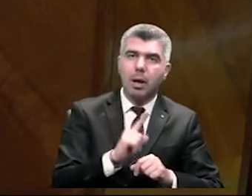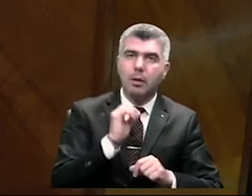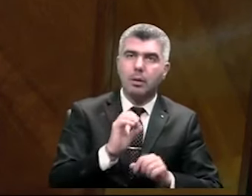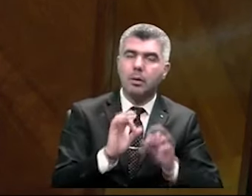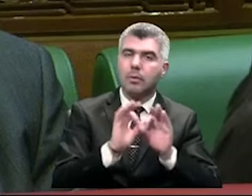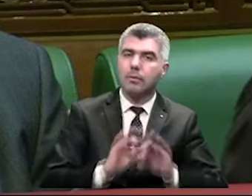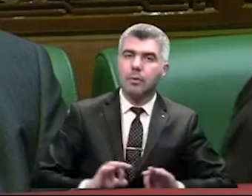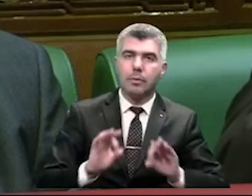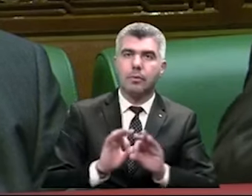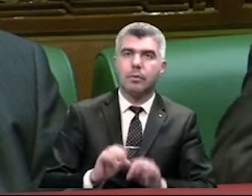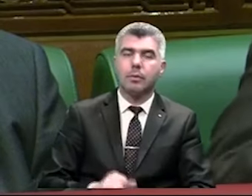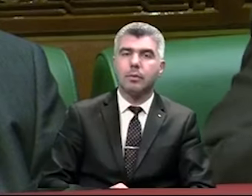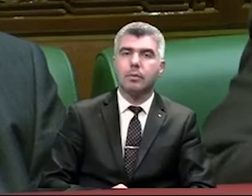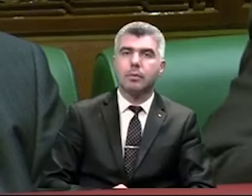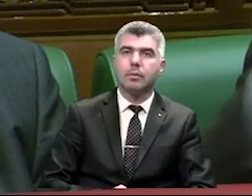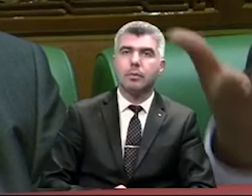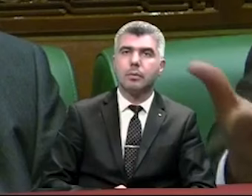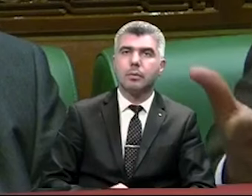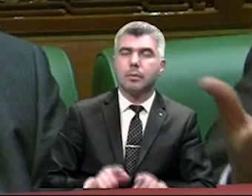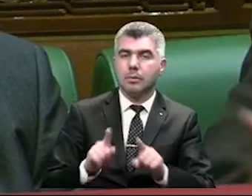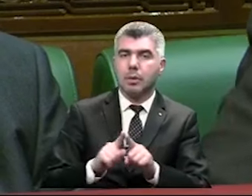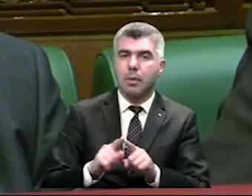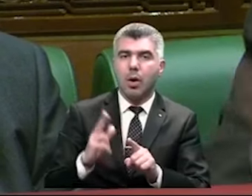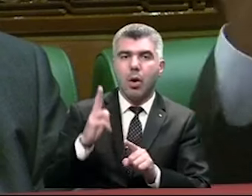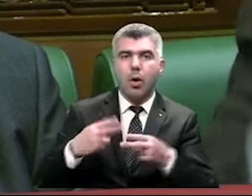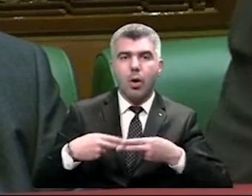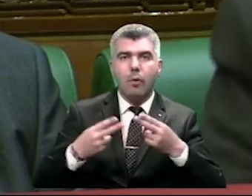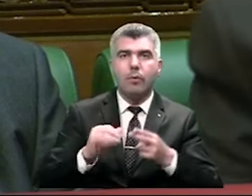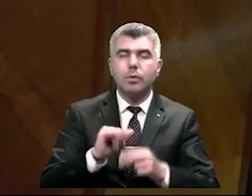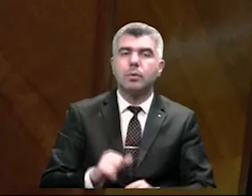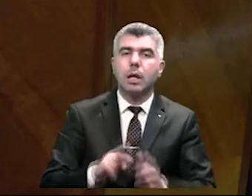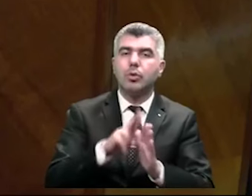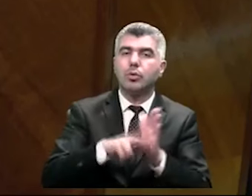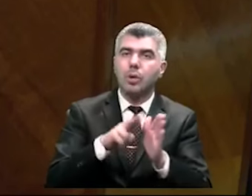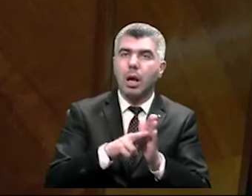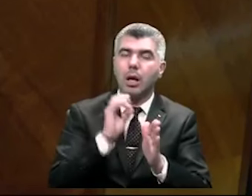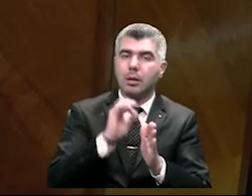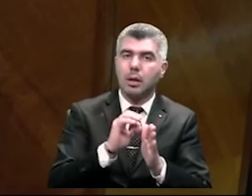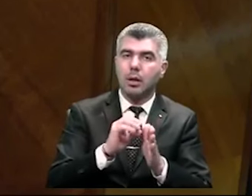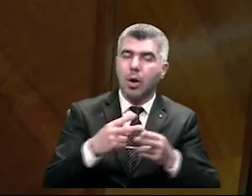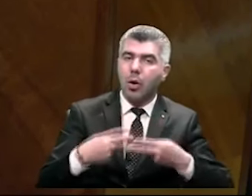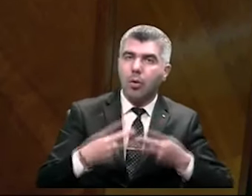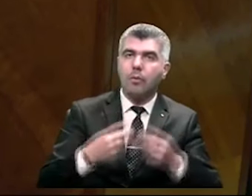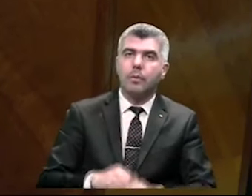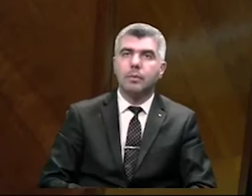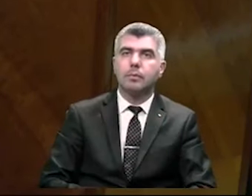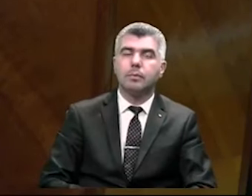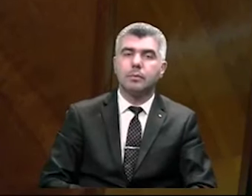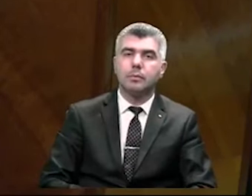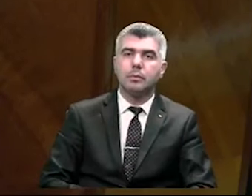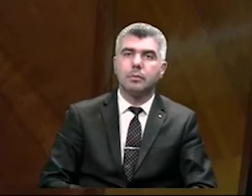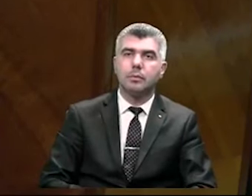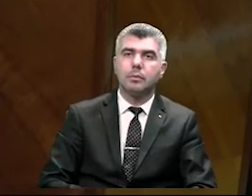لا ولكن ماشي انا ماشي انا اللي خصني نطلق لا لا لا سمحلي الجهه اللي خصها تبدا ماشي انا اللي خصني نبدا فهمتيني